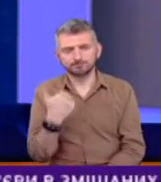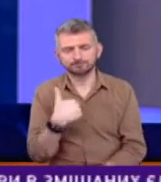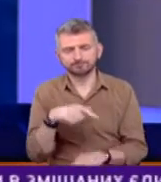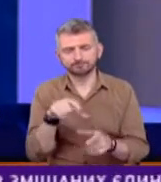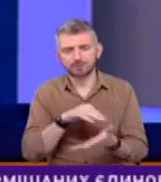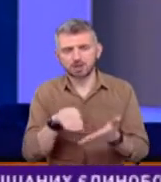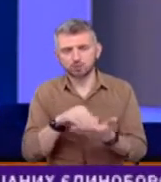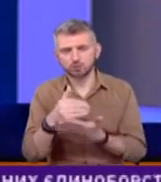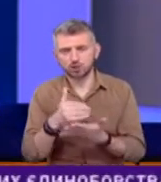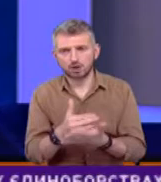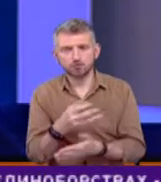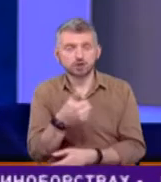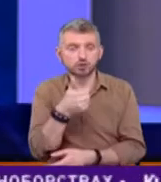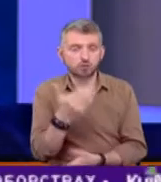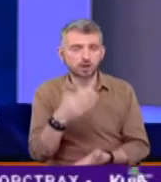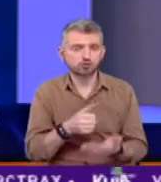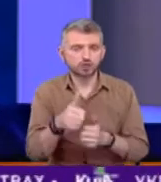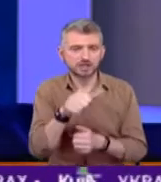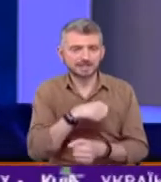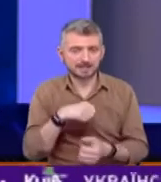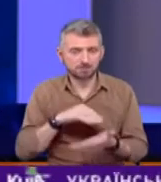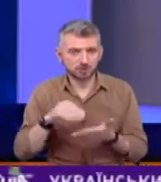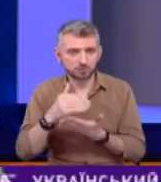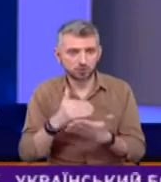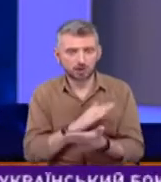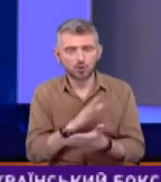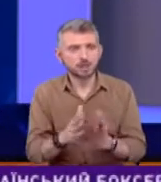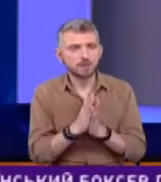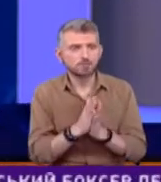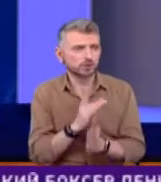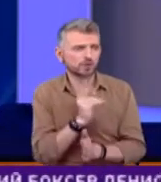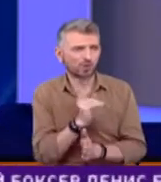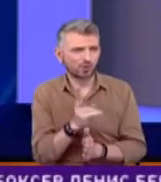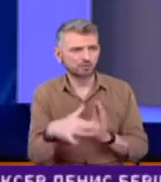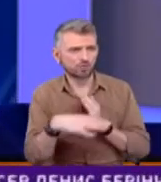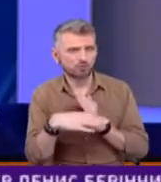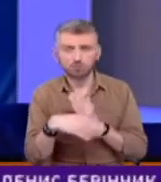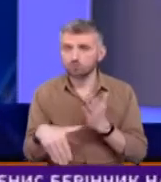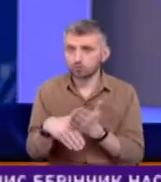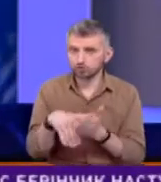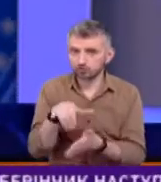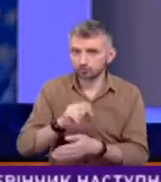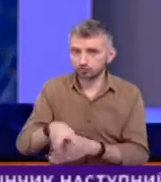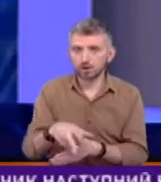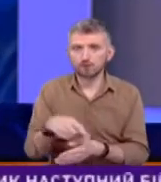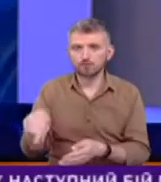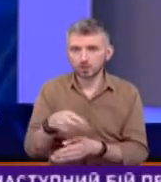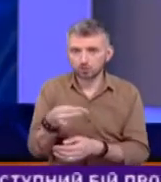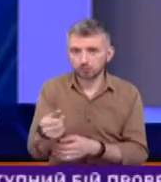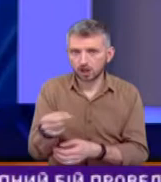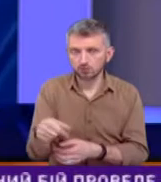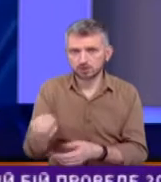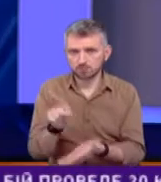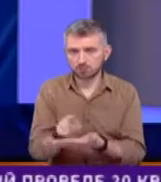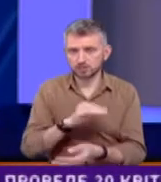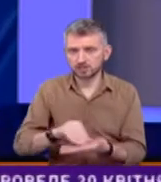напишу програму. Це ще добре, якщо лідер сам пише програму, а не просить когось там... Помічників в нього ж є. Ну, вони ж оплачувані. Вони більше